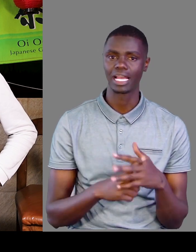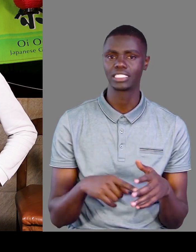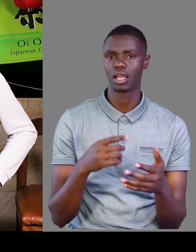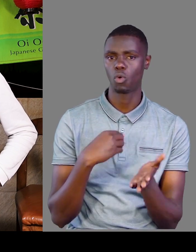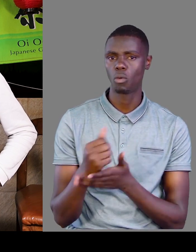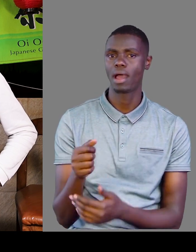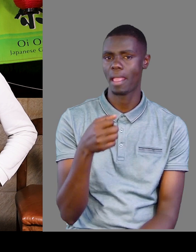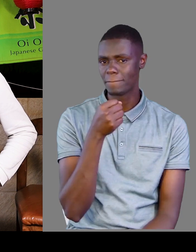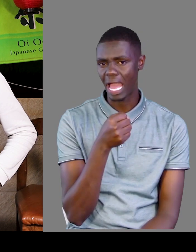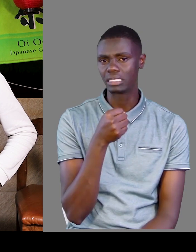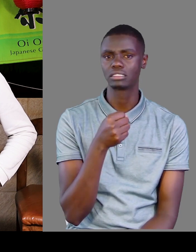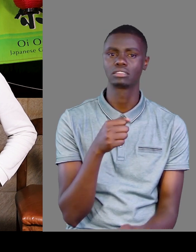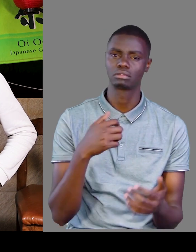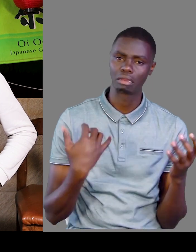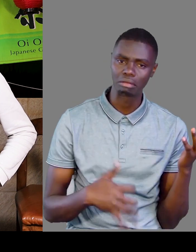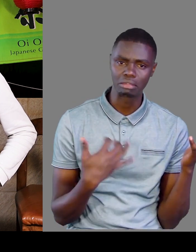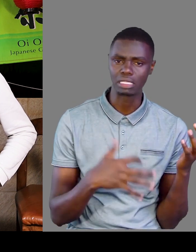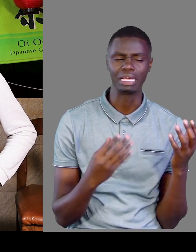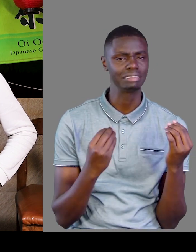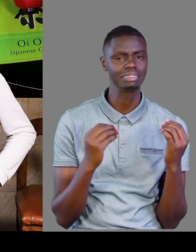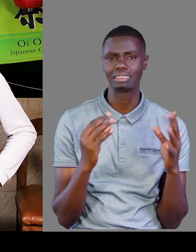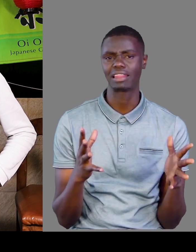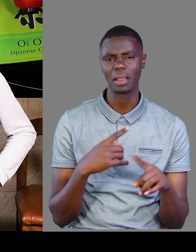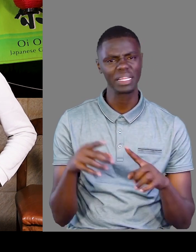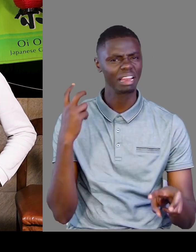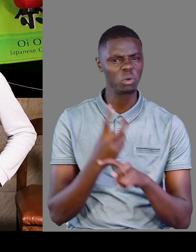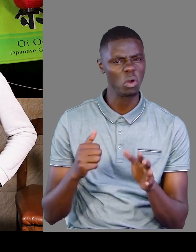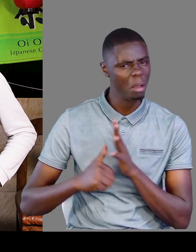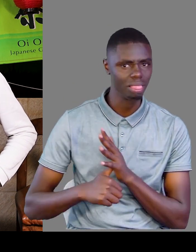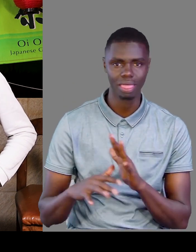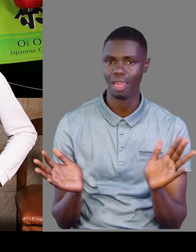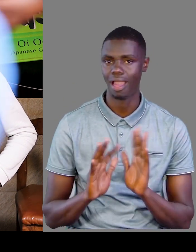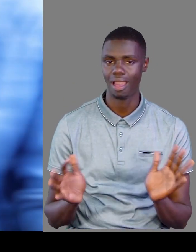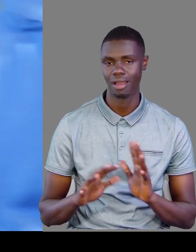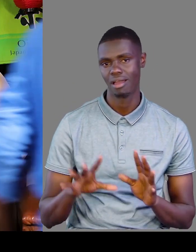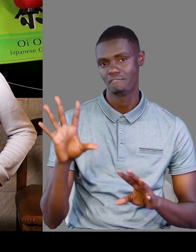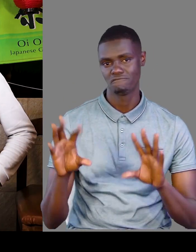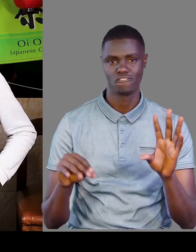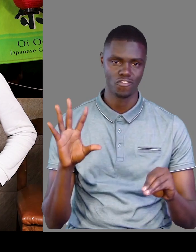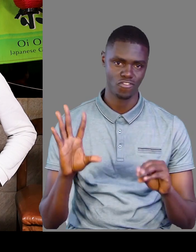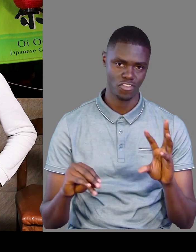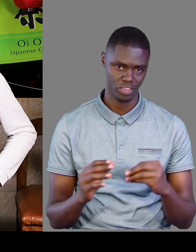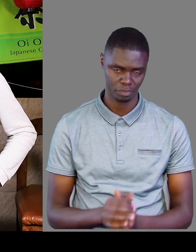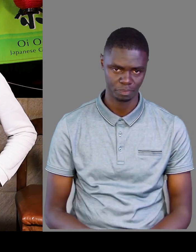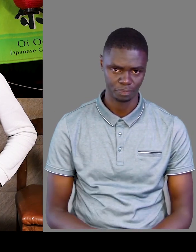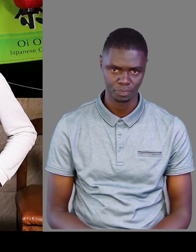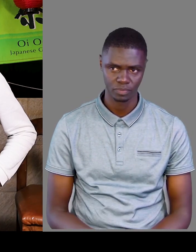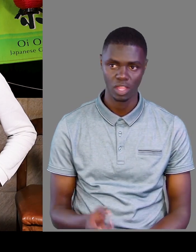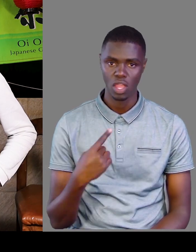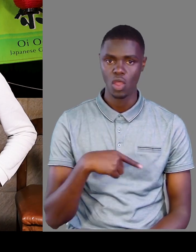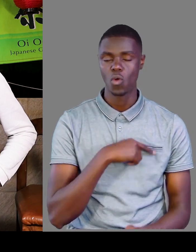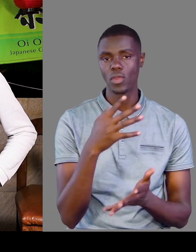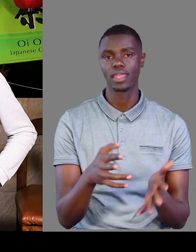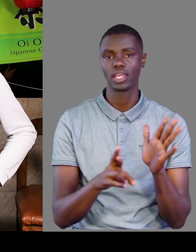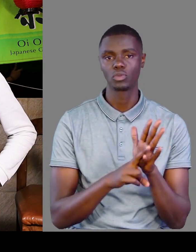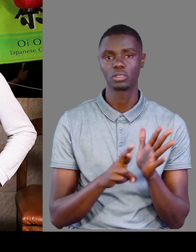guitar. So yeah, haijakuwa rahisi pia na haijakuwa ngumu sana. Kweli. Tumekuwa hapa na pale tuna maneno so